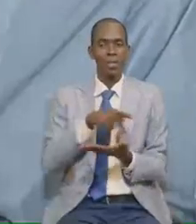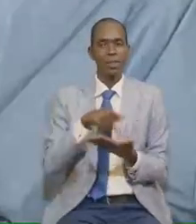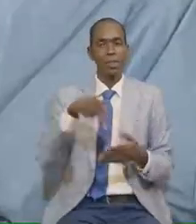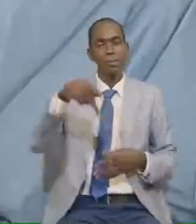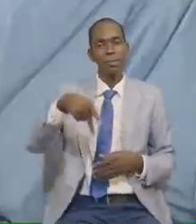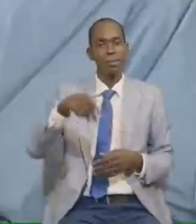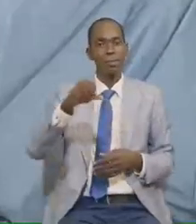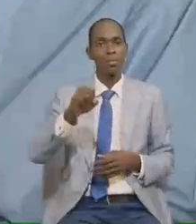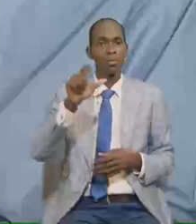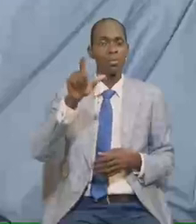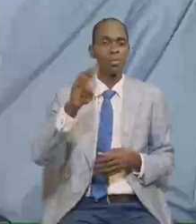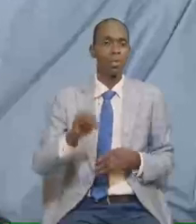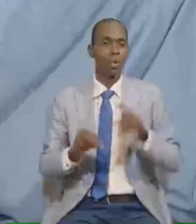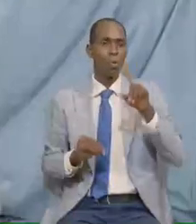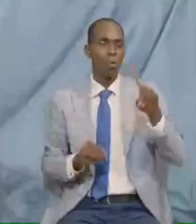104